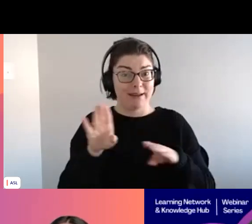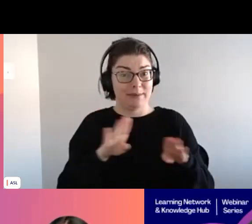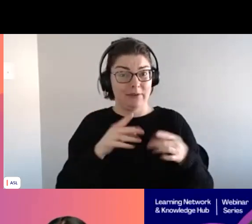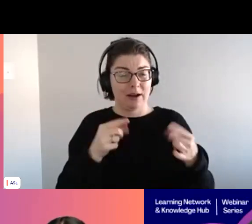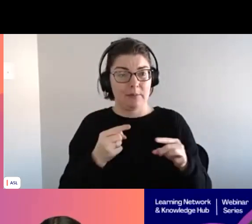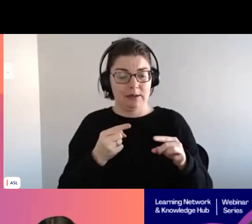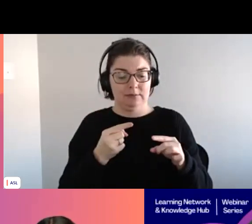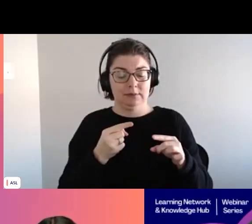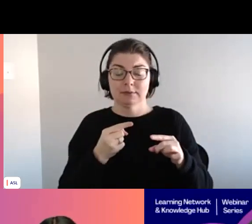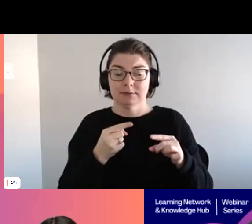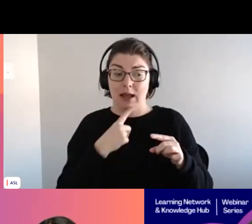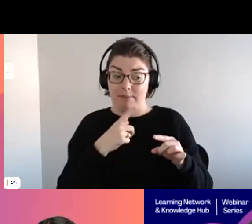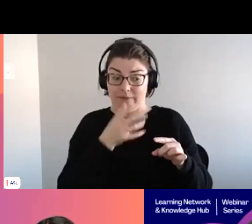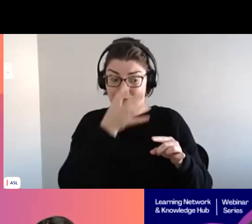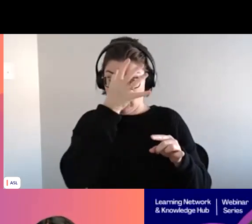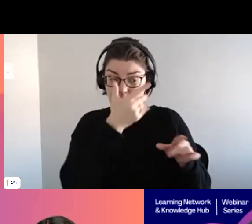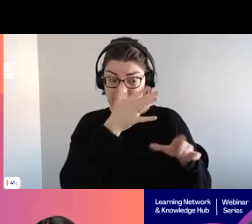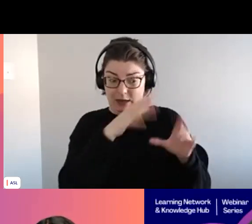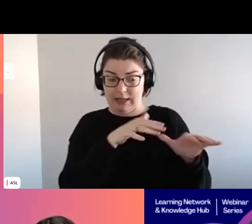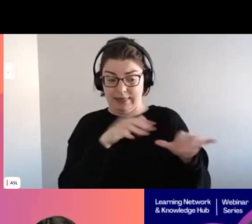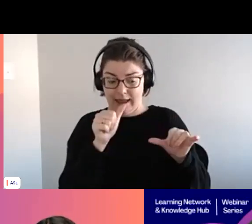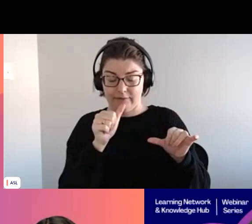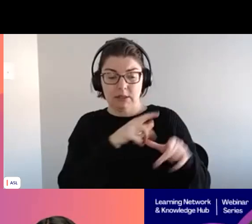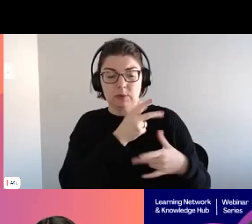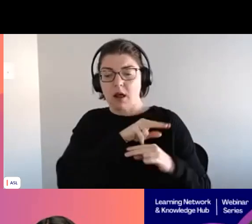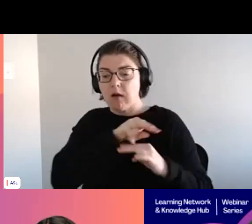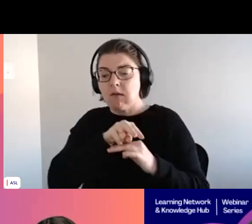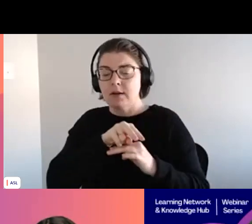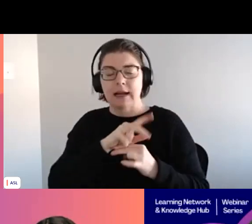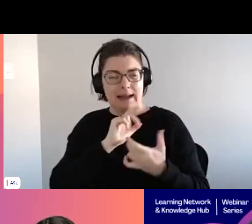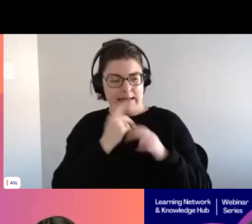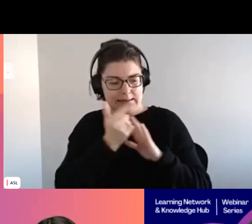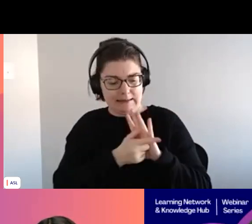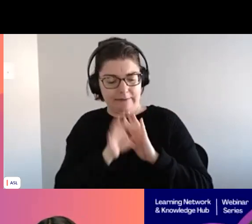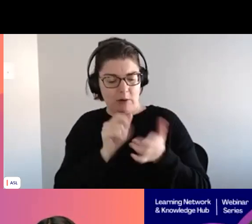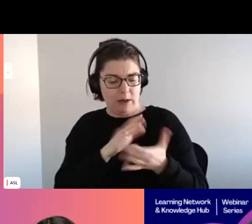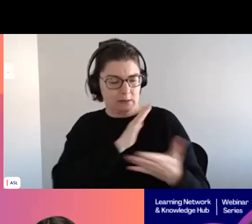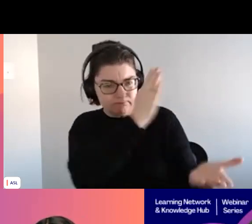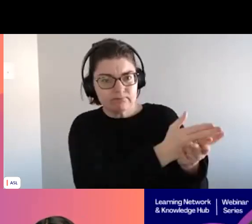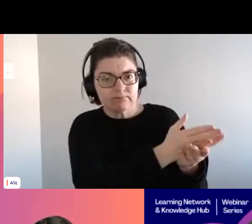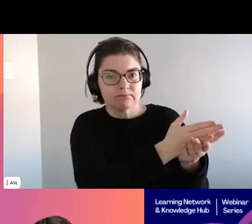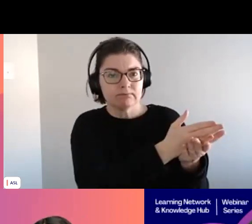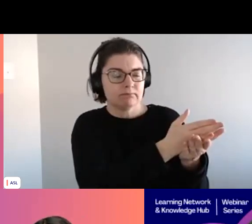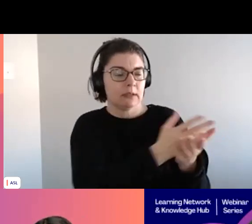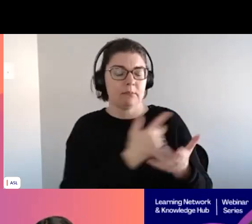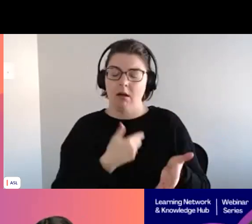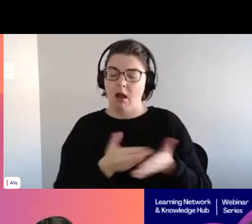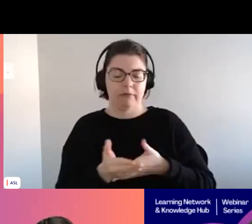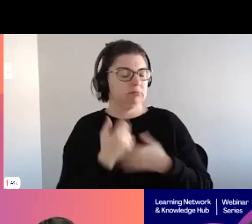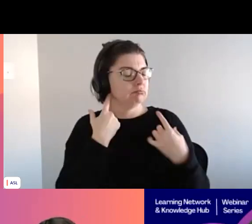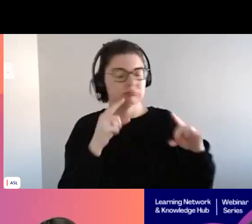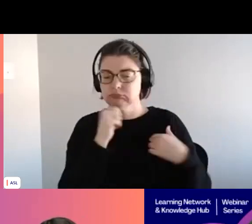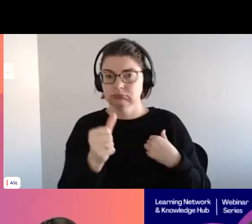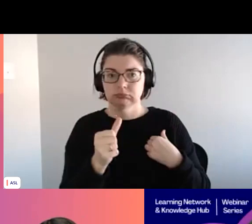mes textos etc j'ai dû trouver des manières de l'empêcher légalement de faire cela souvent